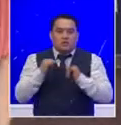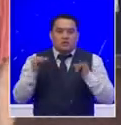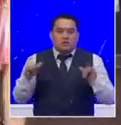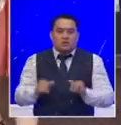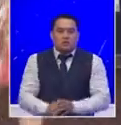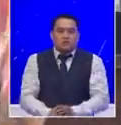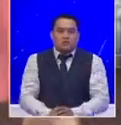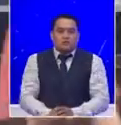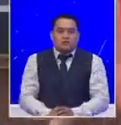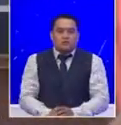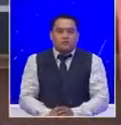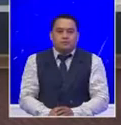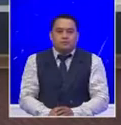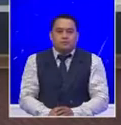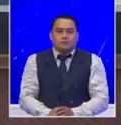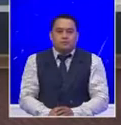развития.